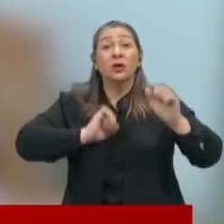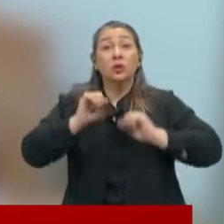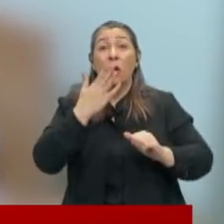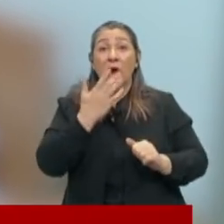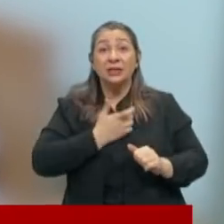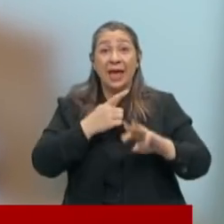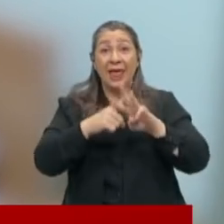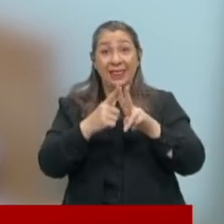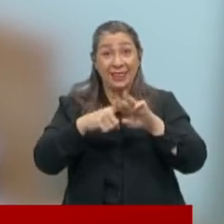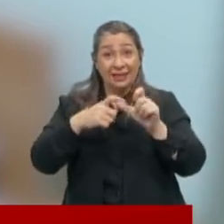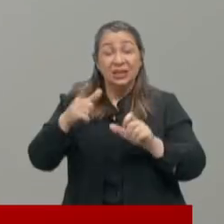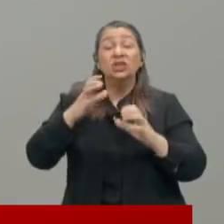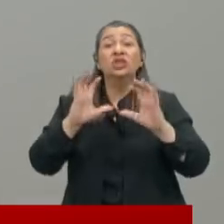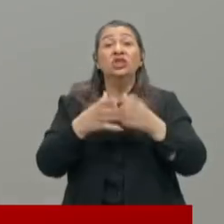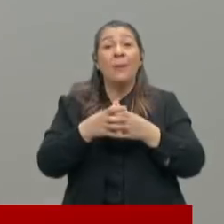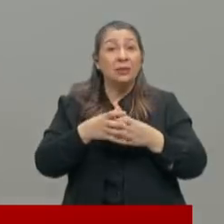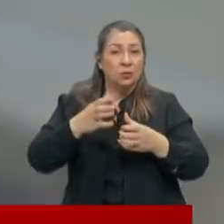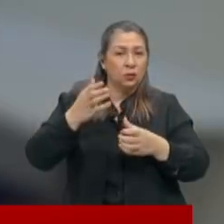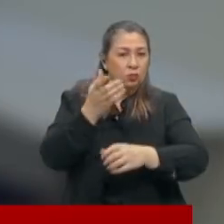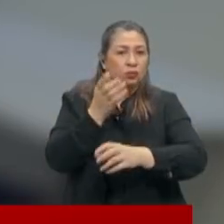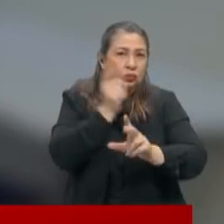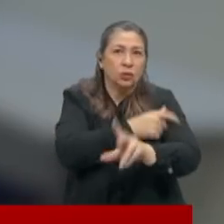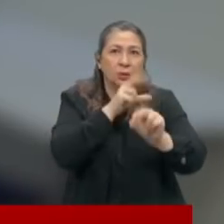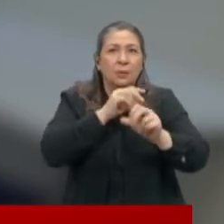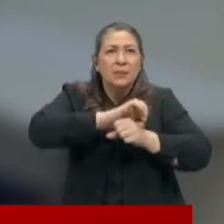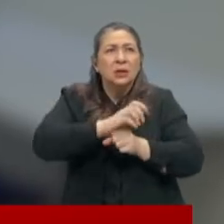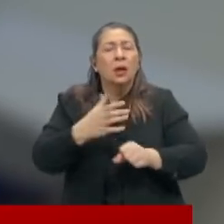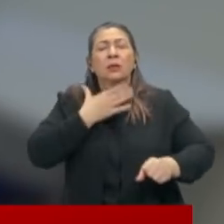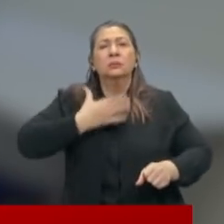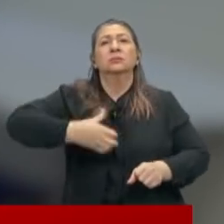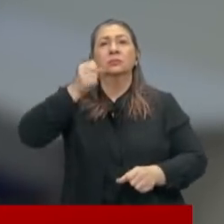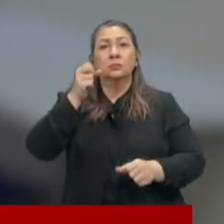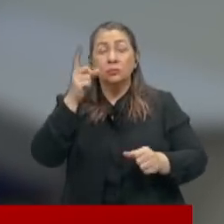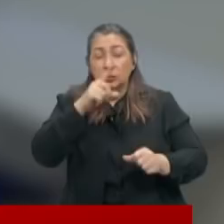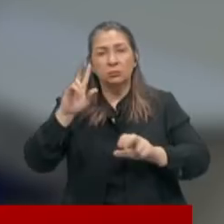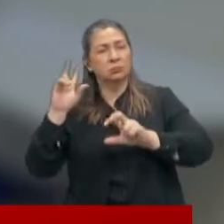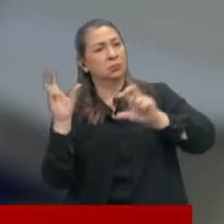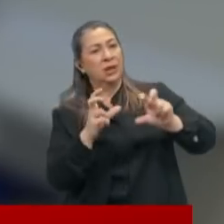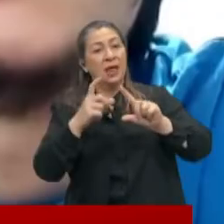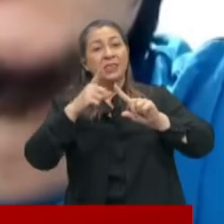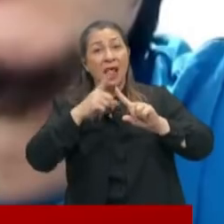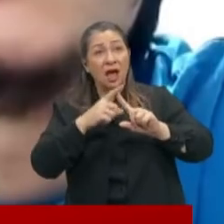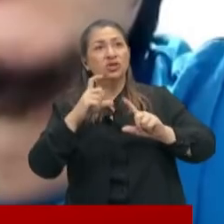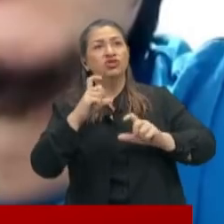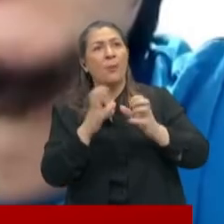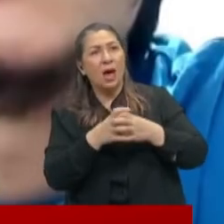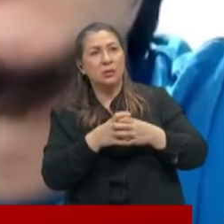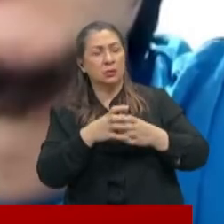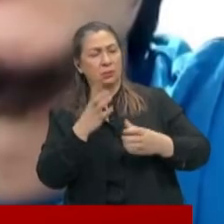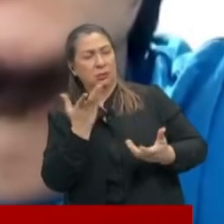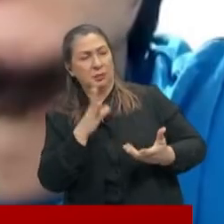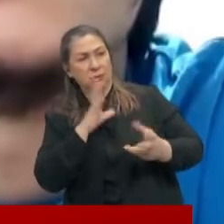öğrencisi Enes Karan'ın cemaat yurdundaki baskılar nedeniyle hayatına son vermesiyle gözler tarikat ve cemaat yurtlarına